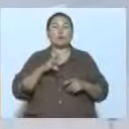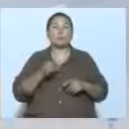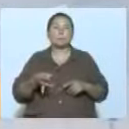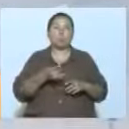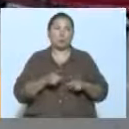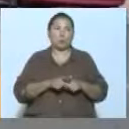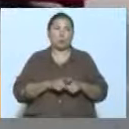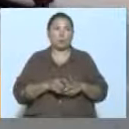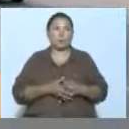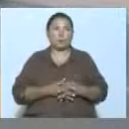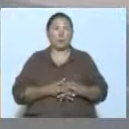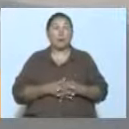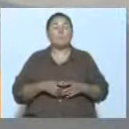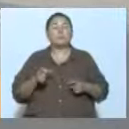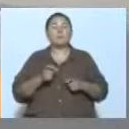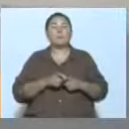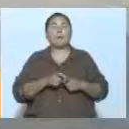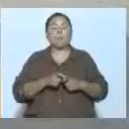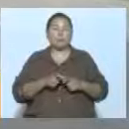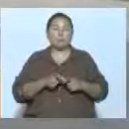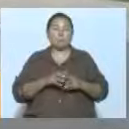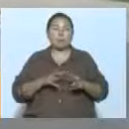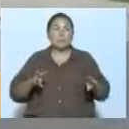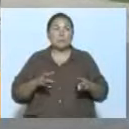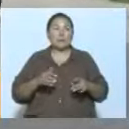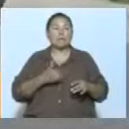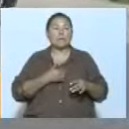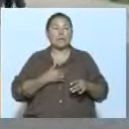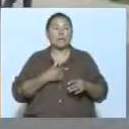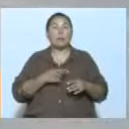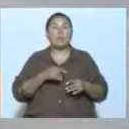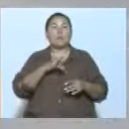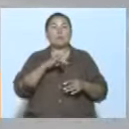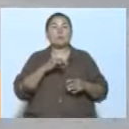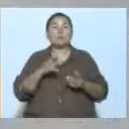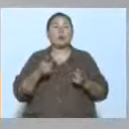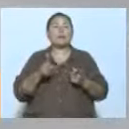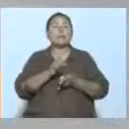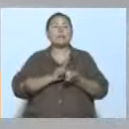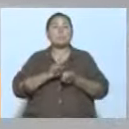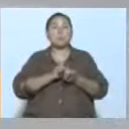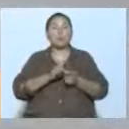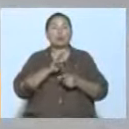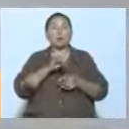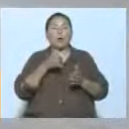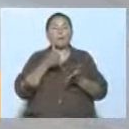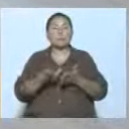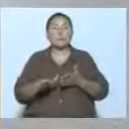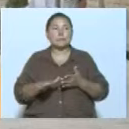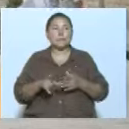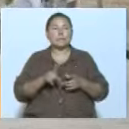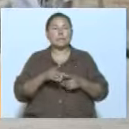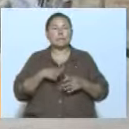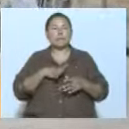района. По словам чиновника, местные власти уже пытались привлечь инвесторов для модернизации полигона, однако те отказываются